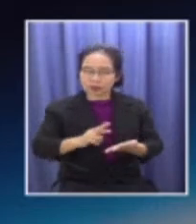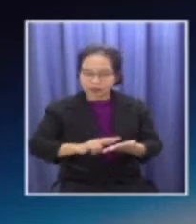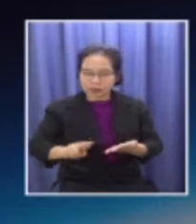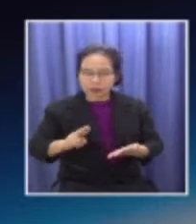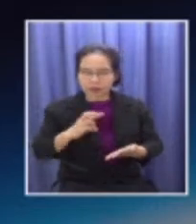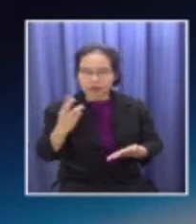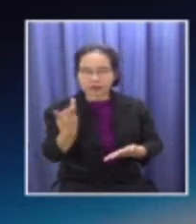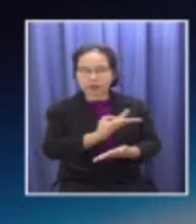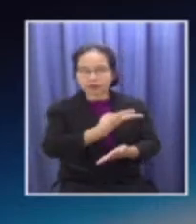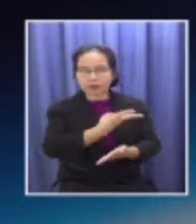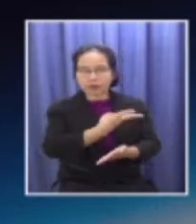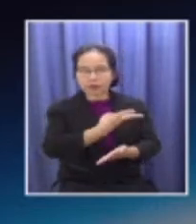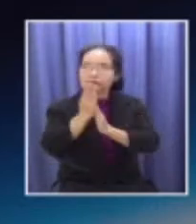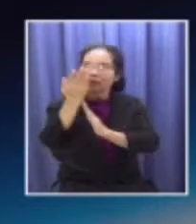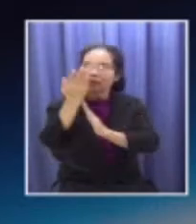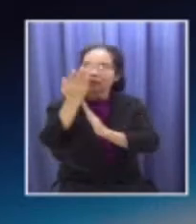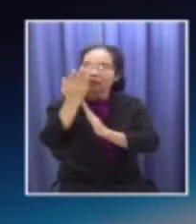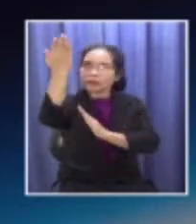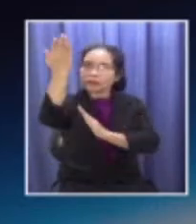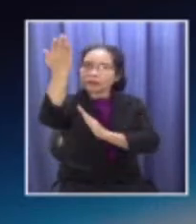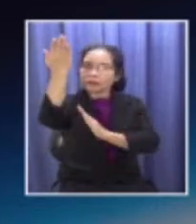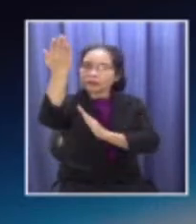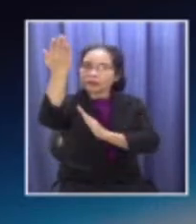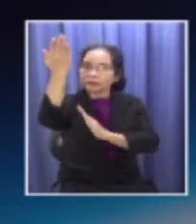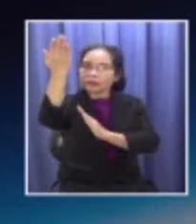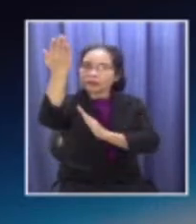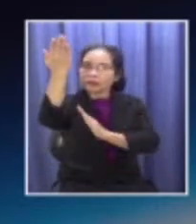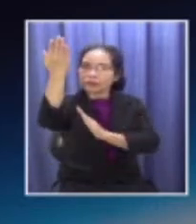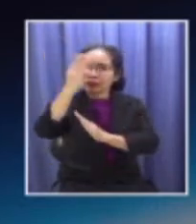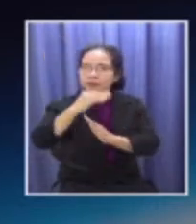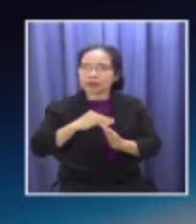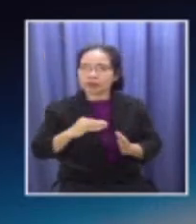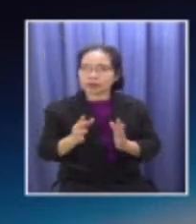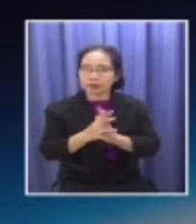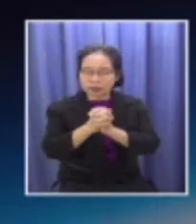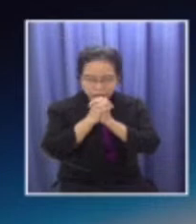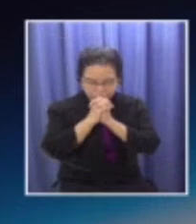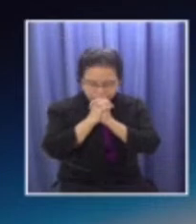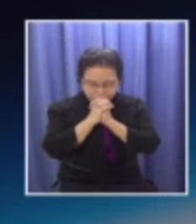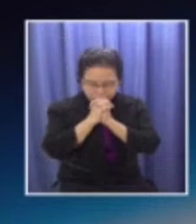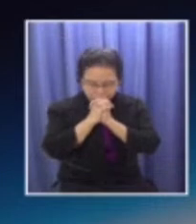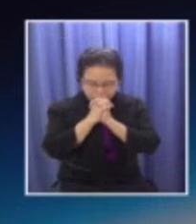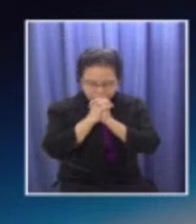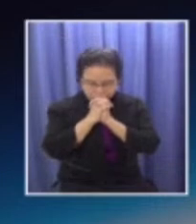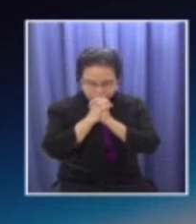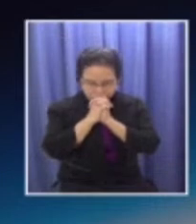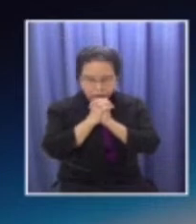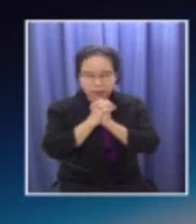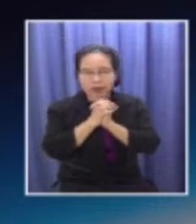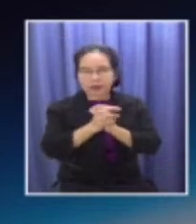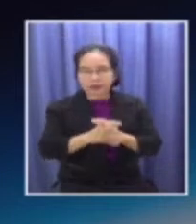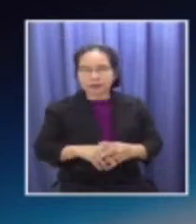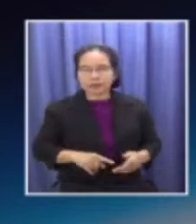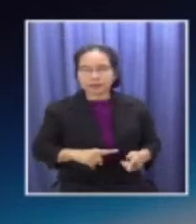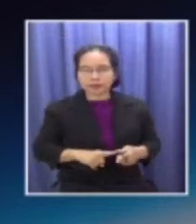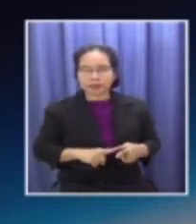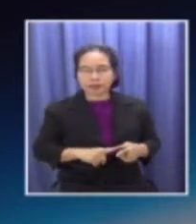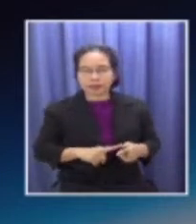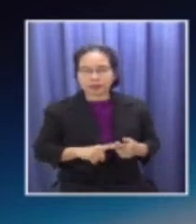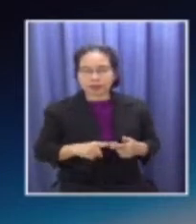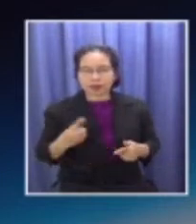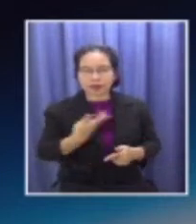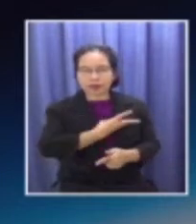wanum mowa na wansa ne menante botene ne kwanse bio eja